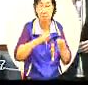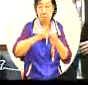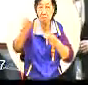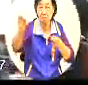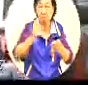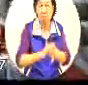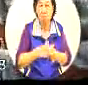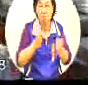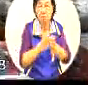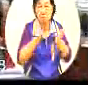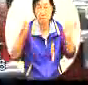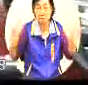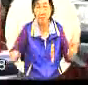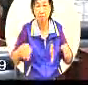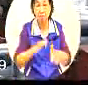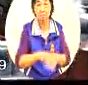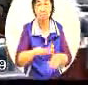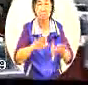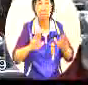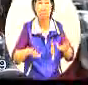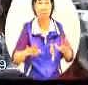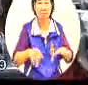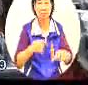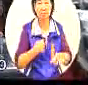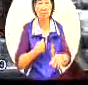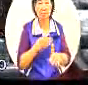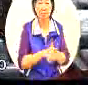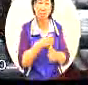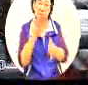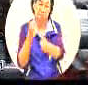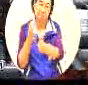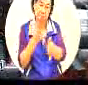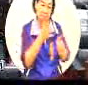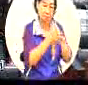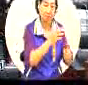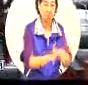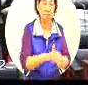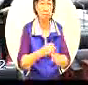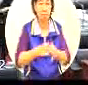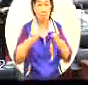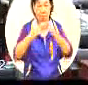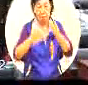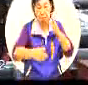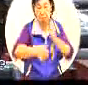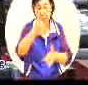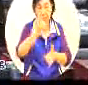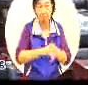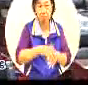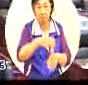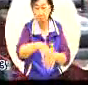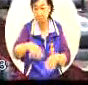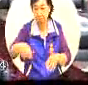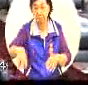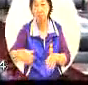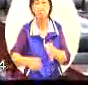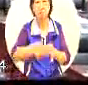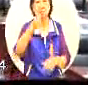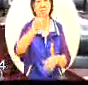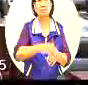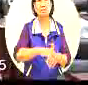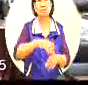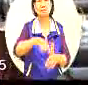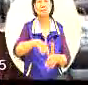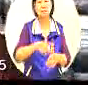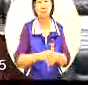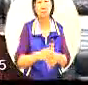说透过今天的质询，我们可以跟市长各局处首长大家一起来探讨，希望未来大家